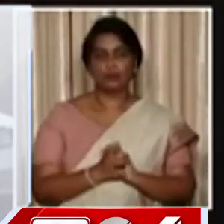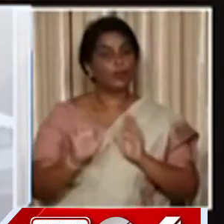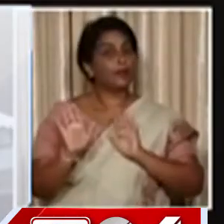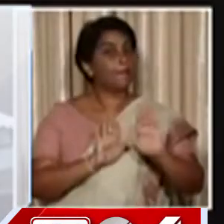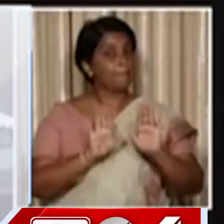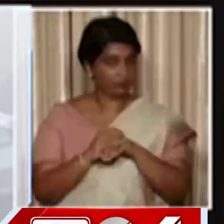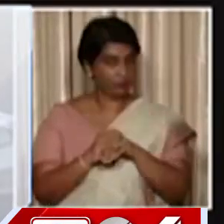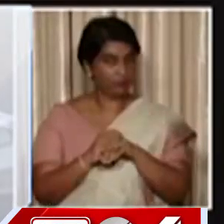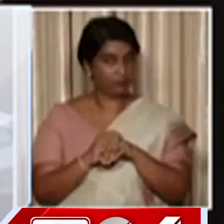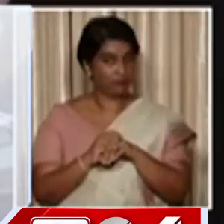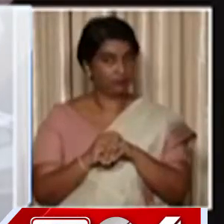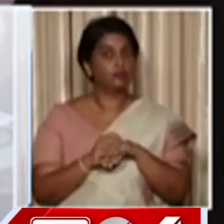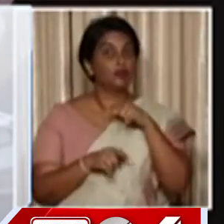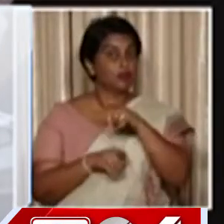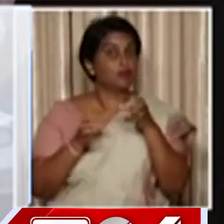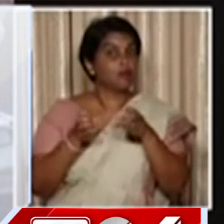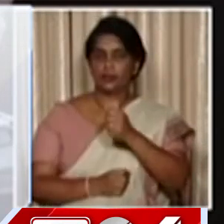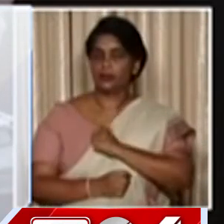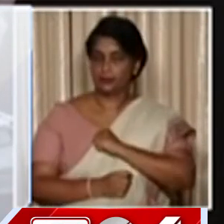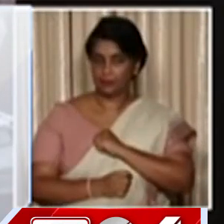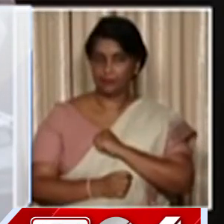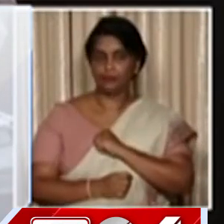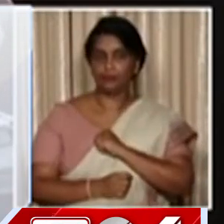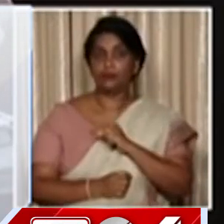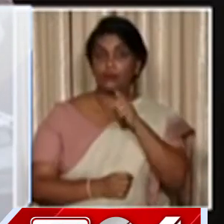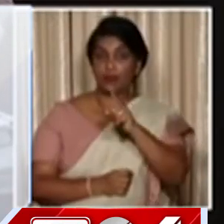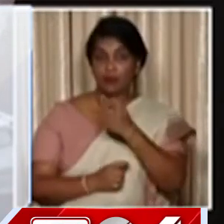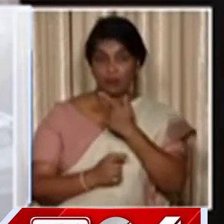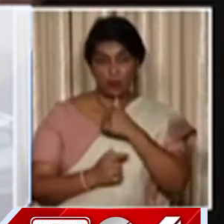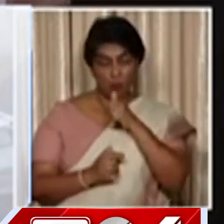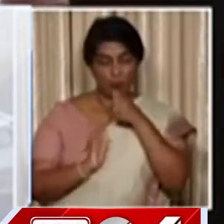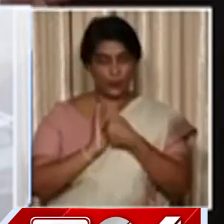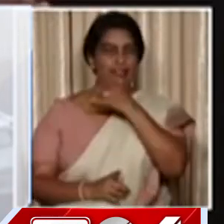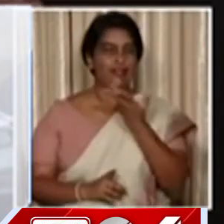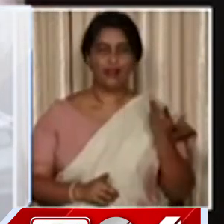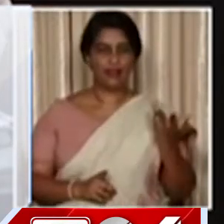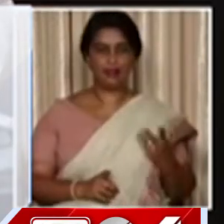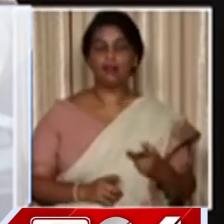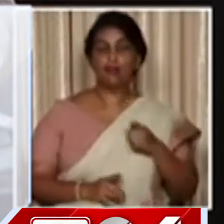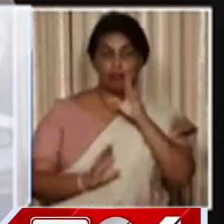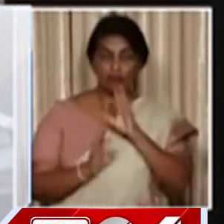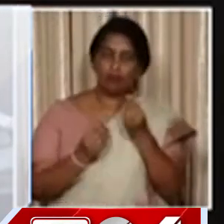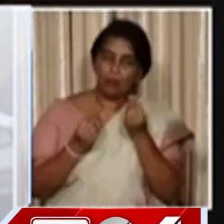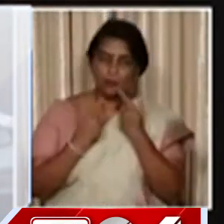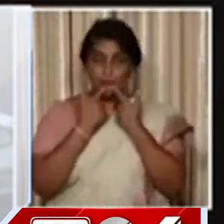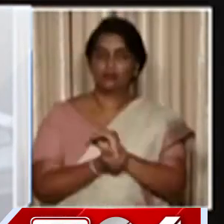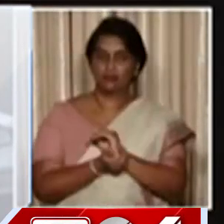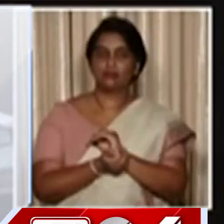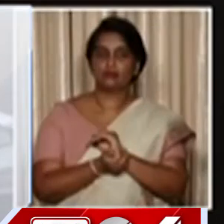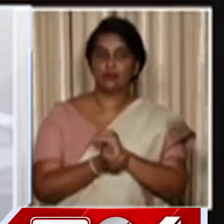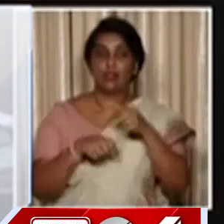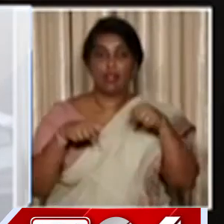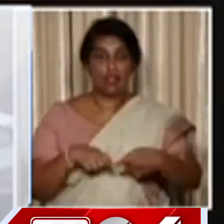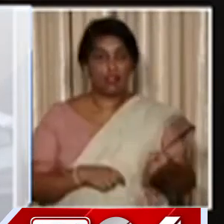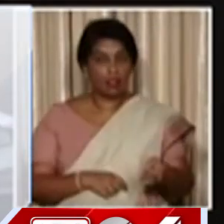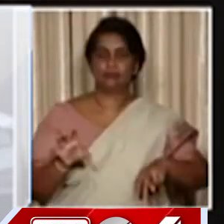පරිපාලනයේ යෙදී සිටින මේ කණ්ඩායමට කියන්න කැමති ඔබට නම්බුවක් තියෙනවා නම් මං හිතන්නේ නම්බුවක් නැහැ තියෙන පොඩි නම්බුව හරි රැකගෙන අද